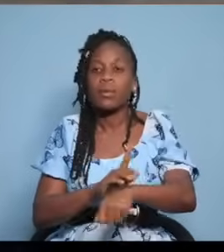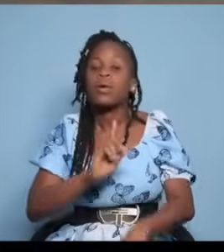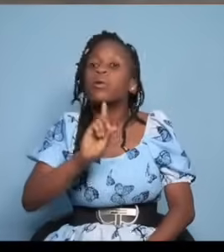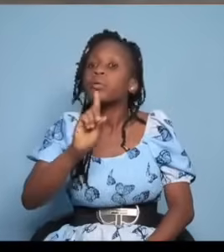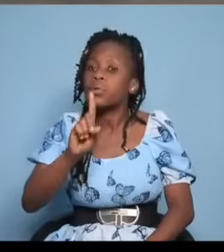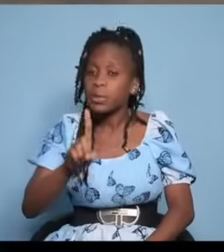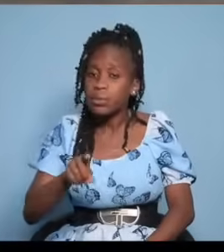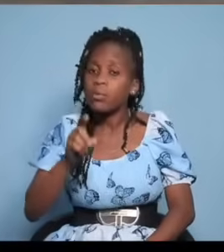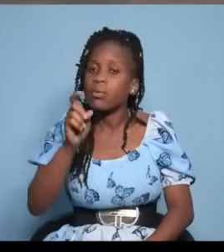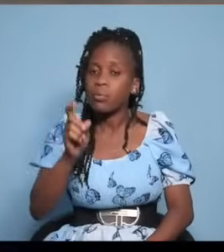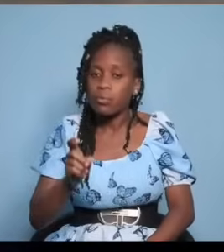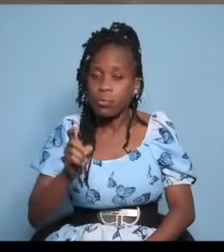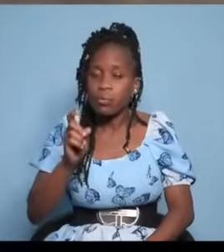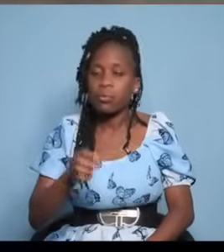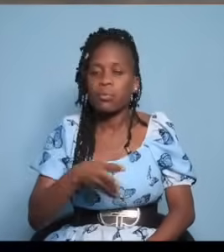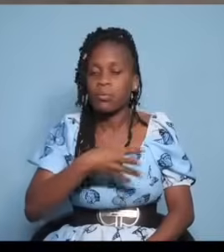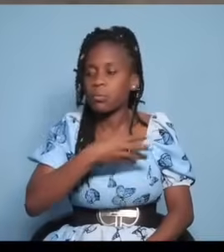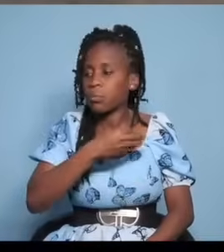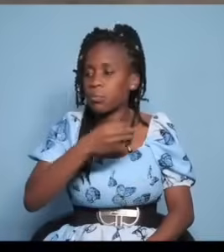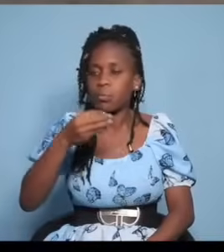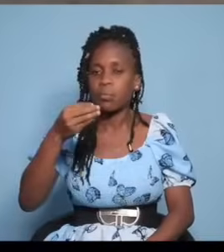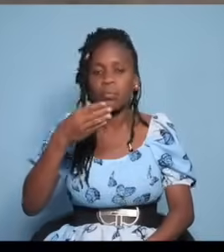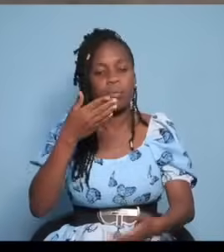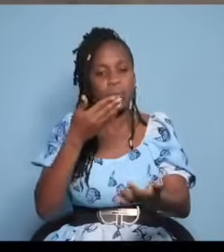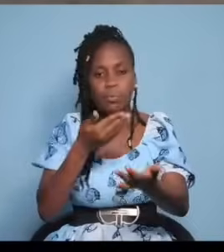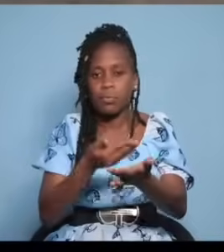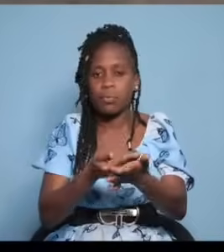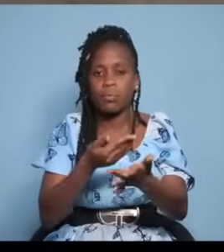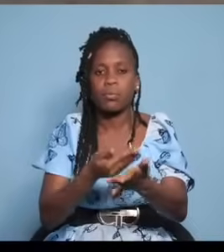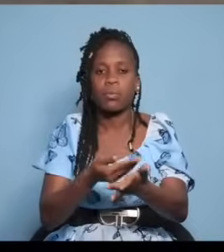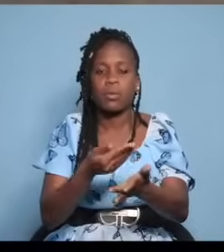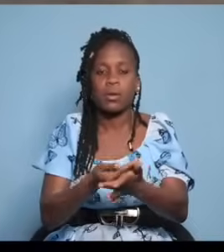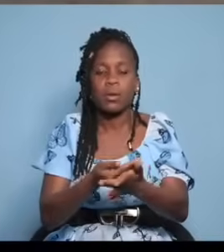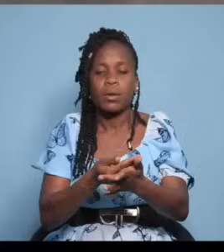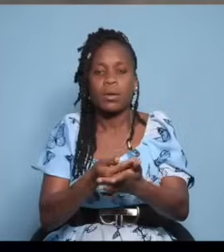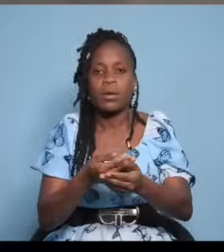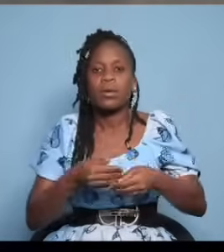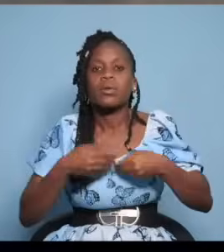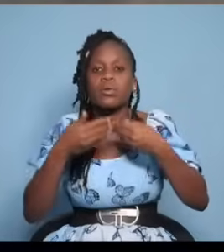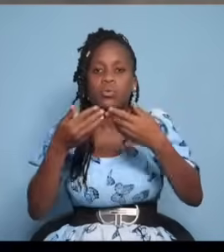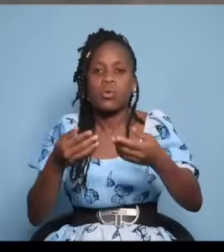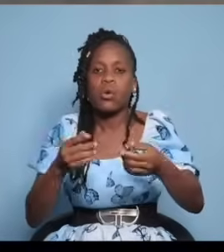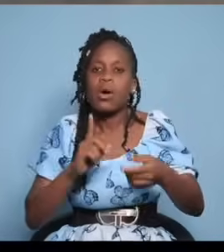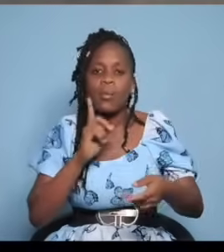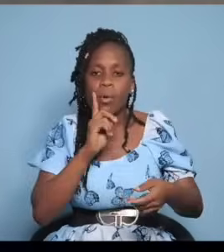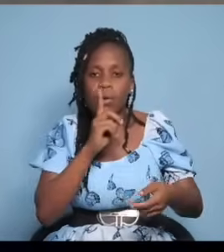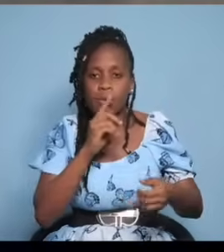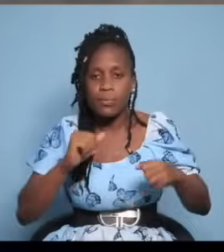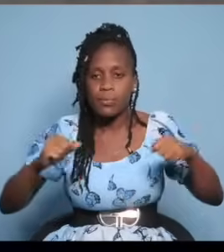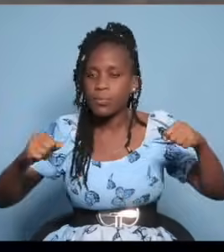watu walishiriki kwenda kutoa shahidi zitakazotoa majibu ya hiyo ajali na